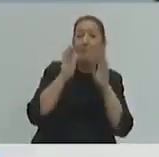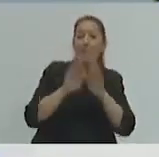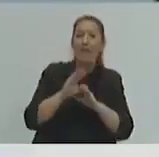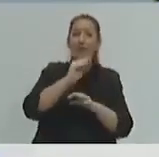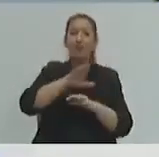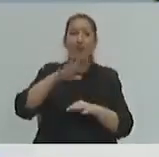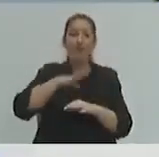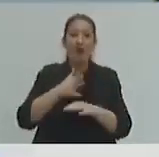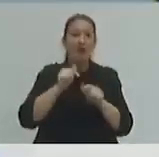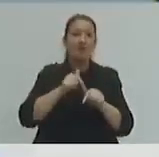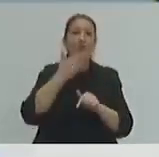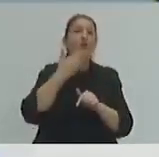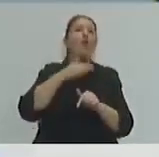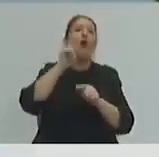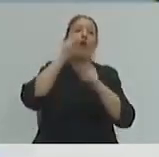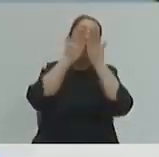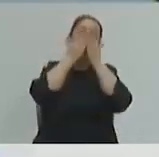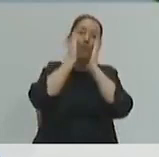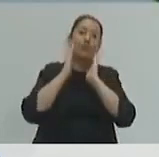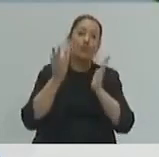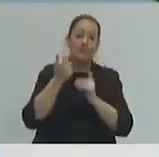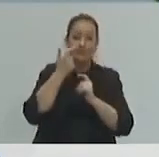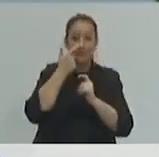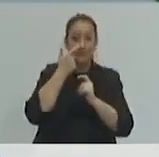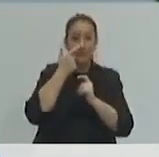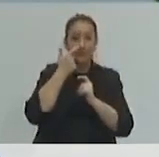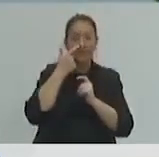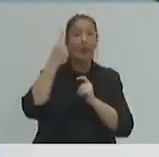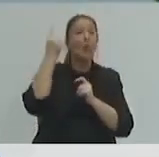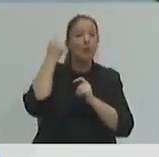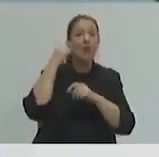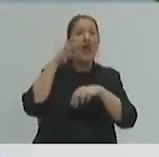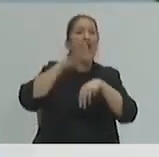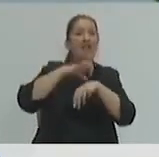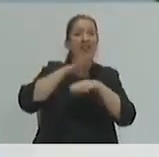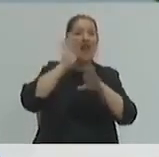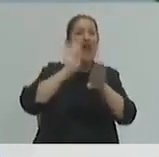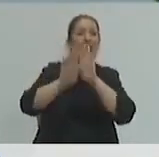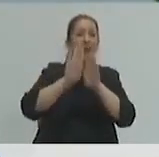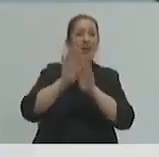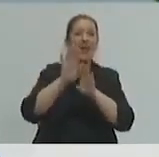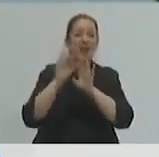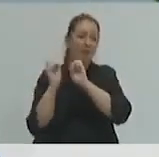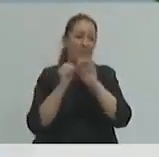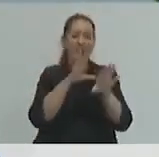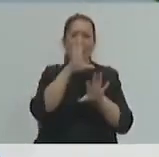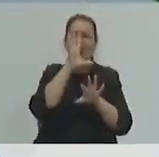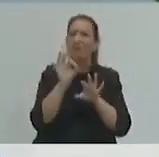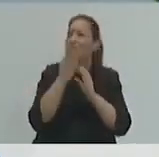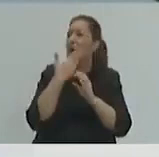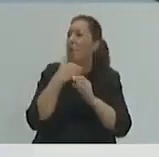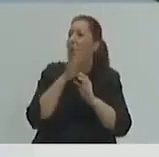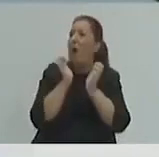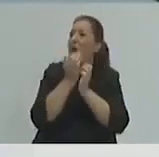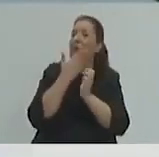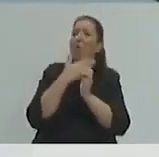vardı. Bugün yoktur elhamdülillah. Dün hastane kapılarında terk edilen kimsesizler vardı.